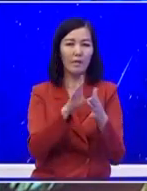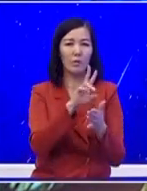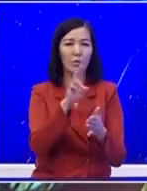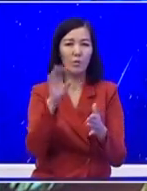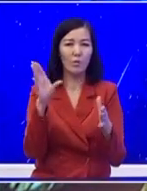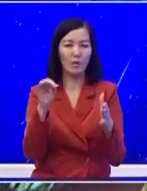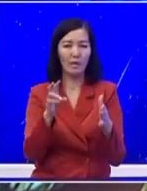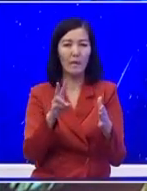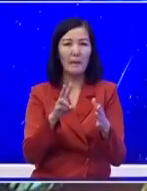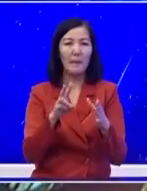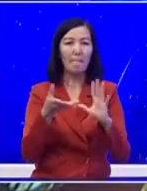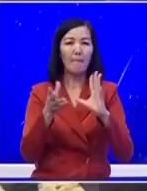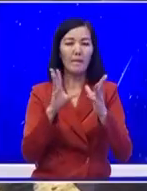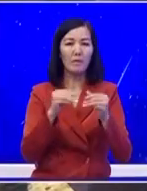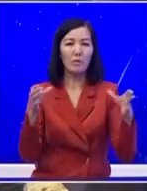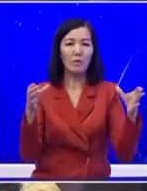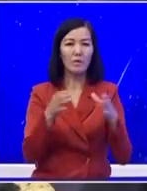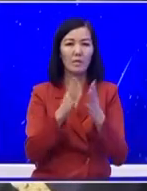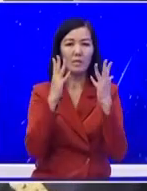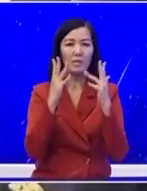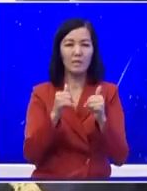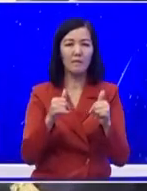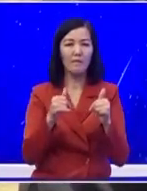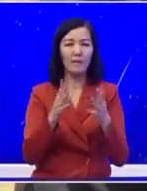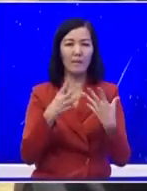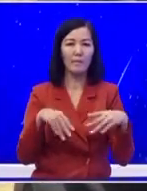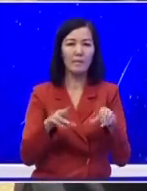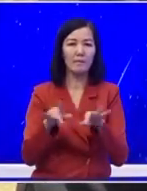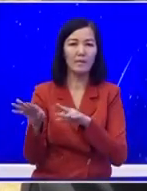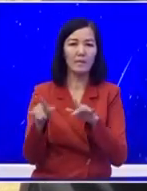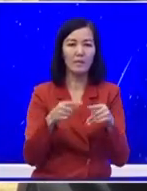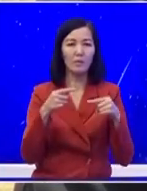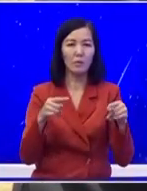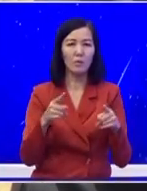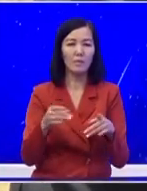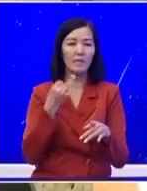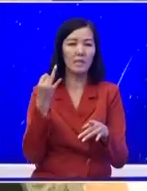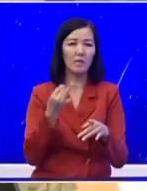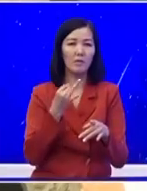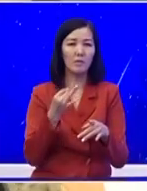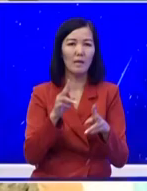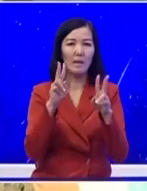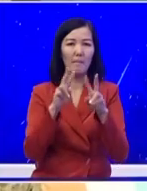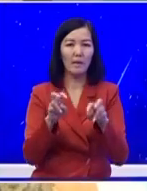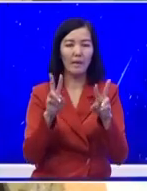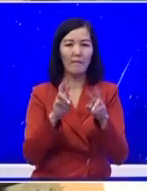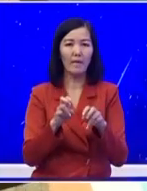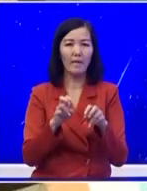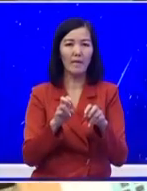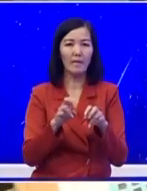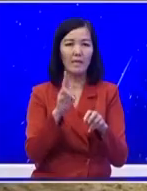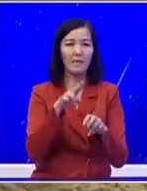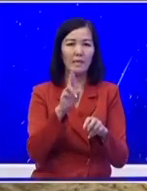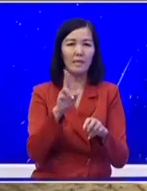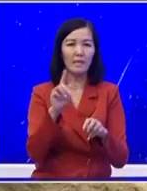Отан. Так, мониторинговая группа из числа партийцев, общественных деятелей и других заинтересованных лиц проверили объекты, относящиеся к